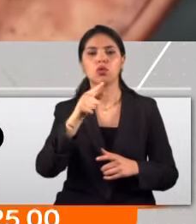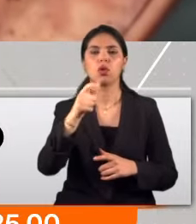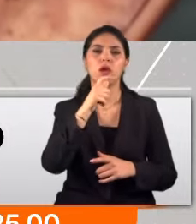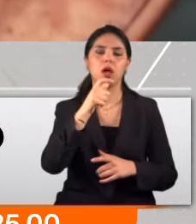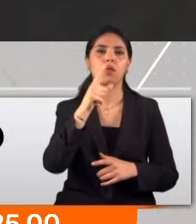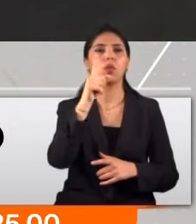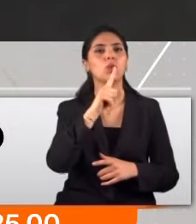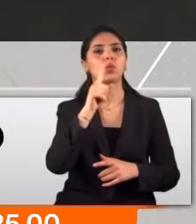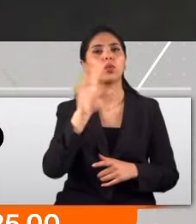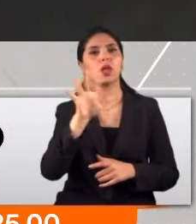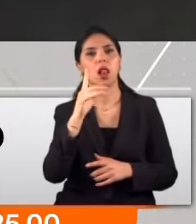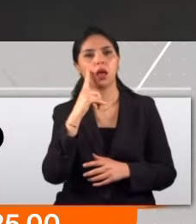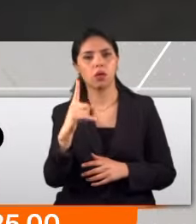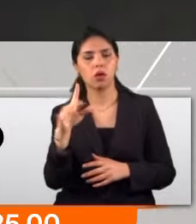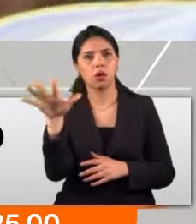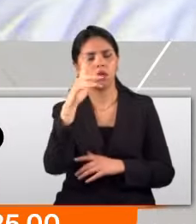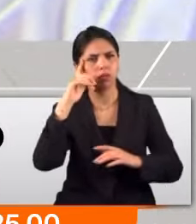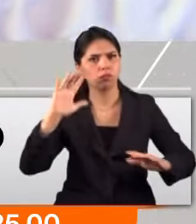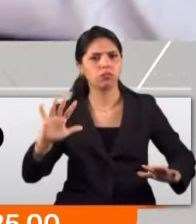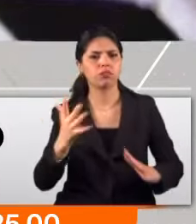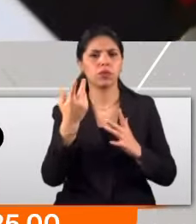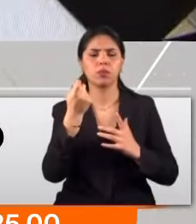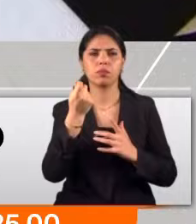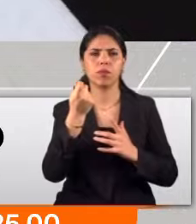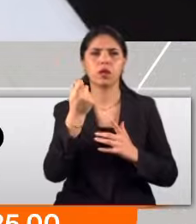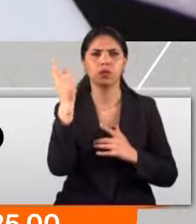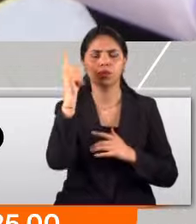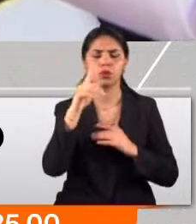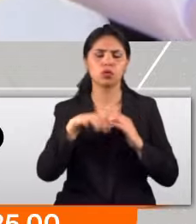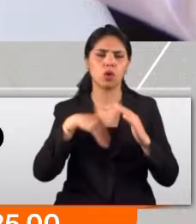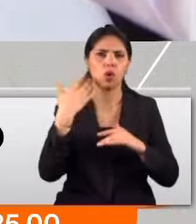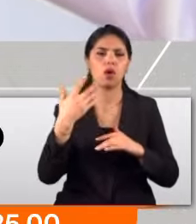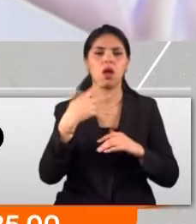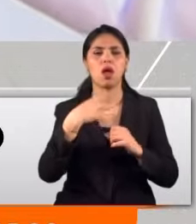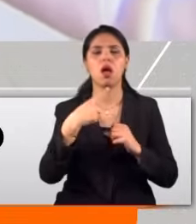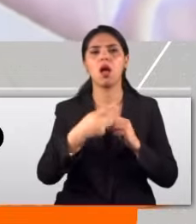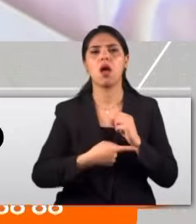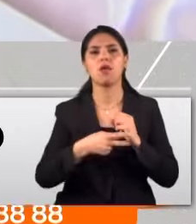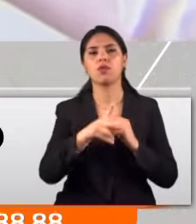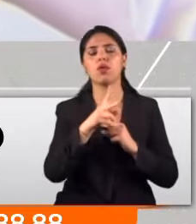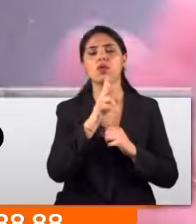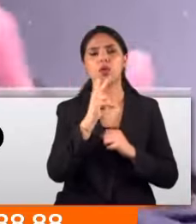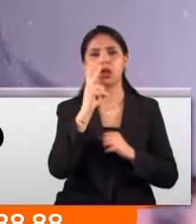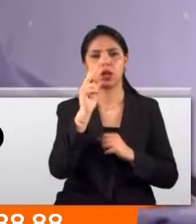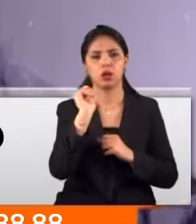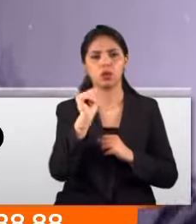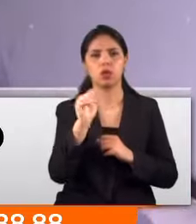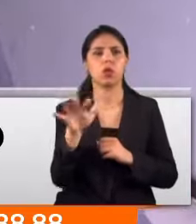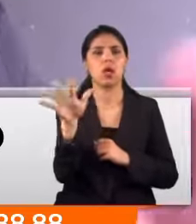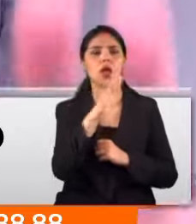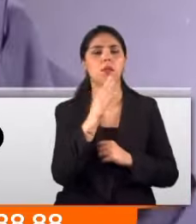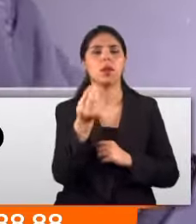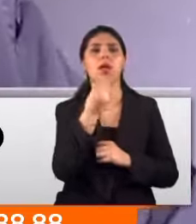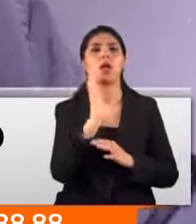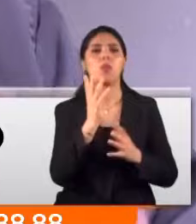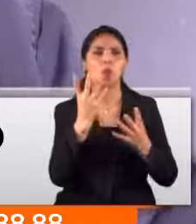lira. Herkesi çileden çıkaran bu fahiş rakamlar sonrasında hafta sonu 2 günlük yemek boykotu başlıyor. Son derece